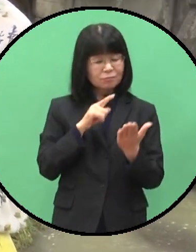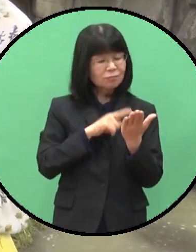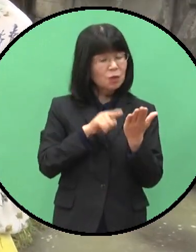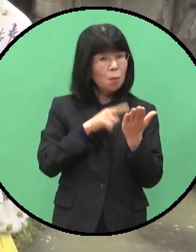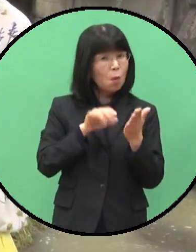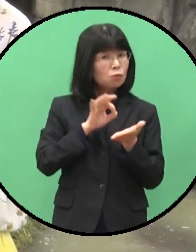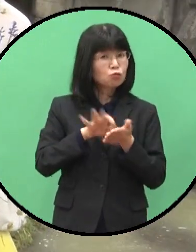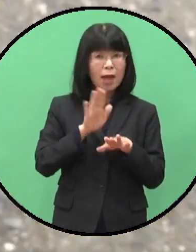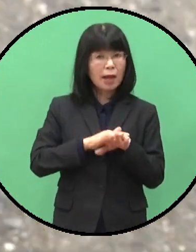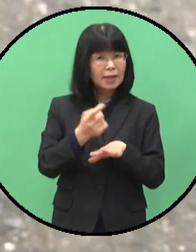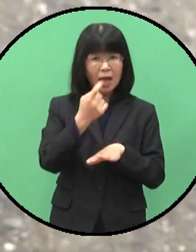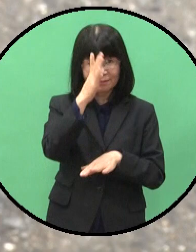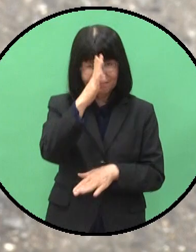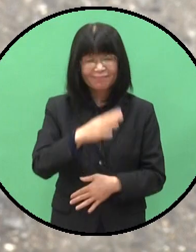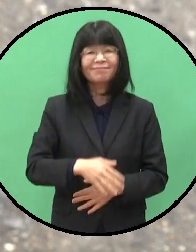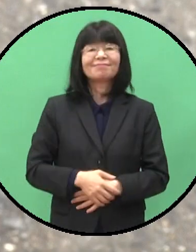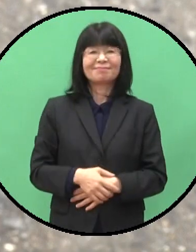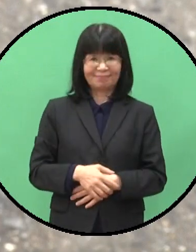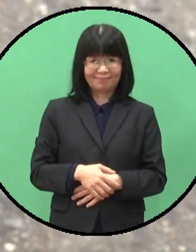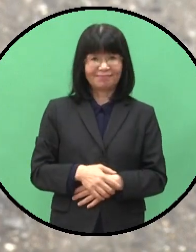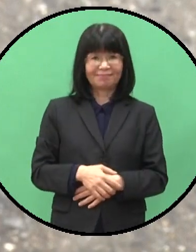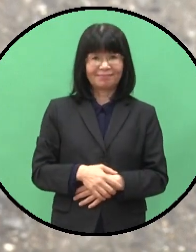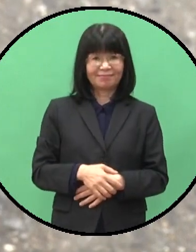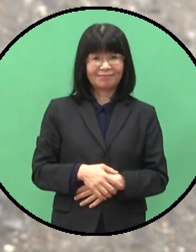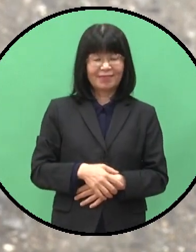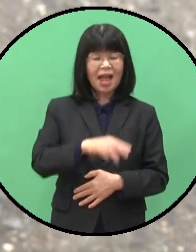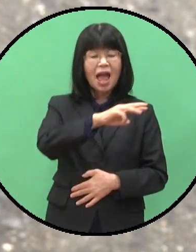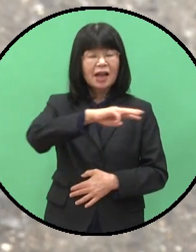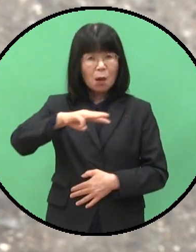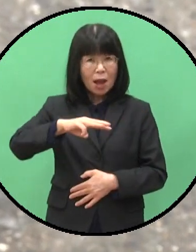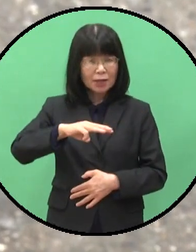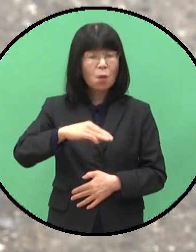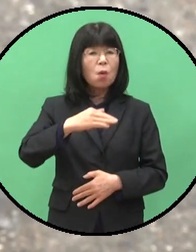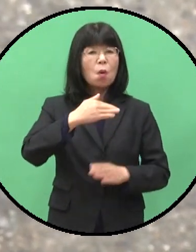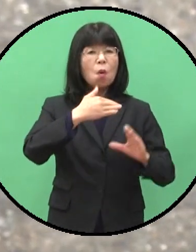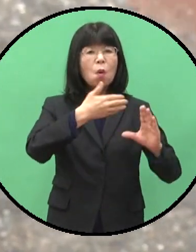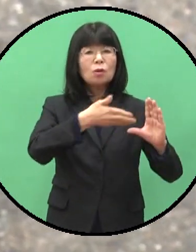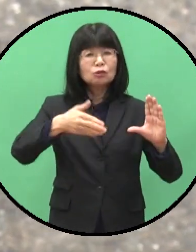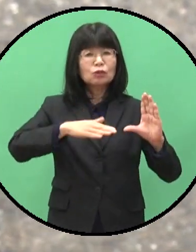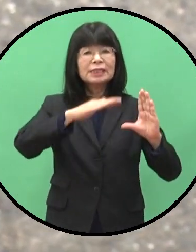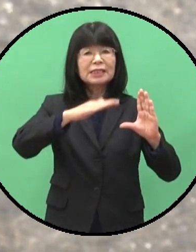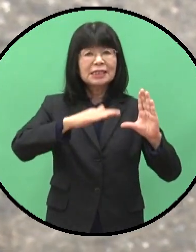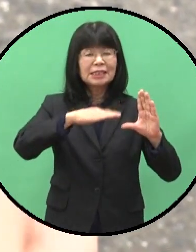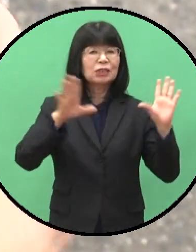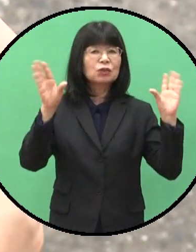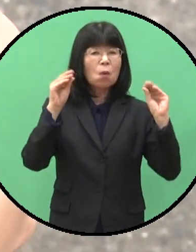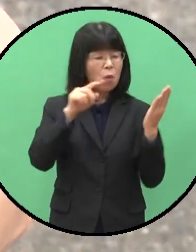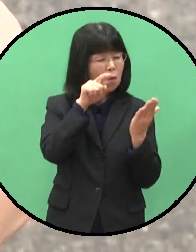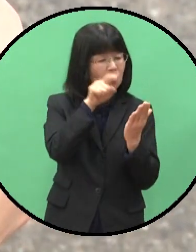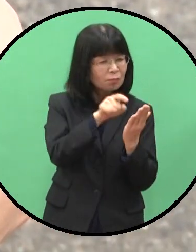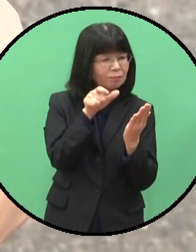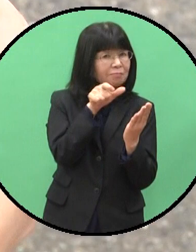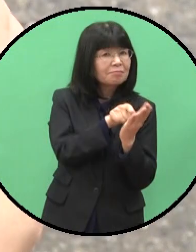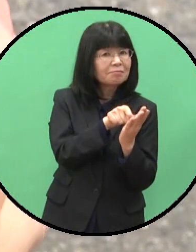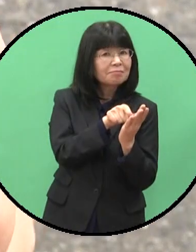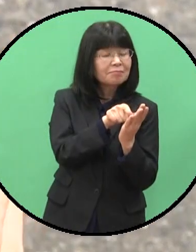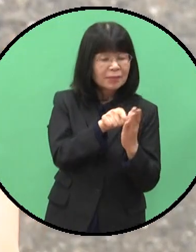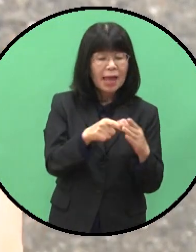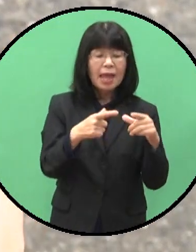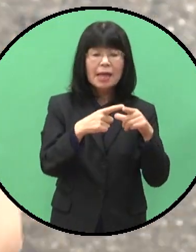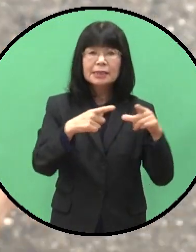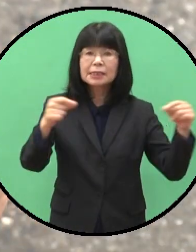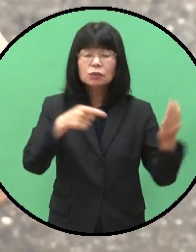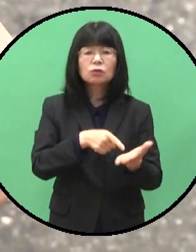ただけますか？ 川の水位情報を検索してみてください。そうしますと日本地図が表示されます